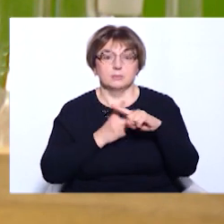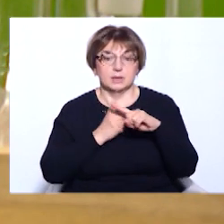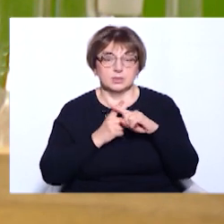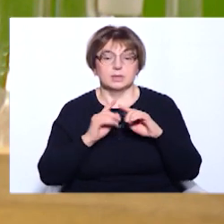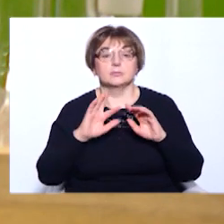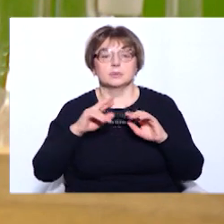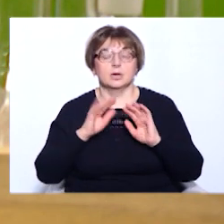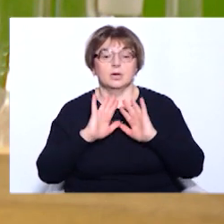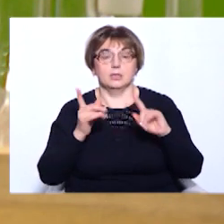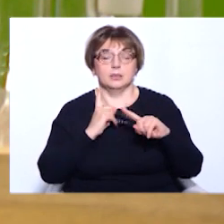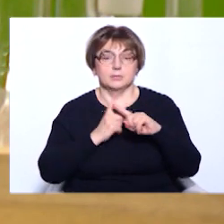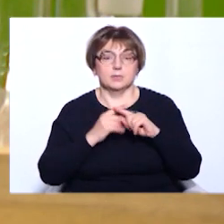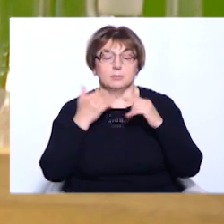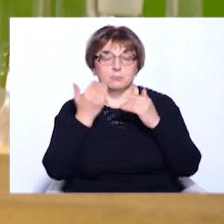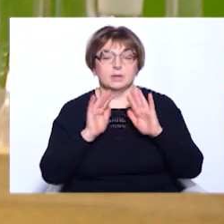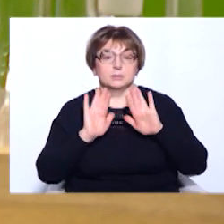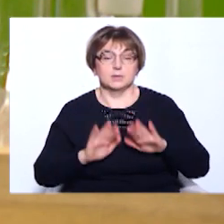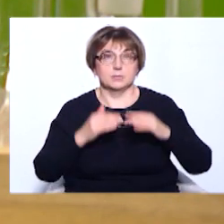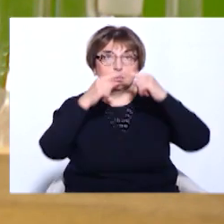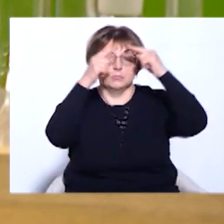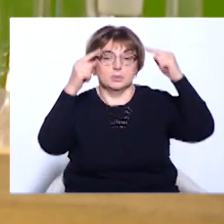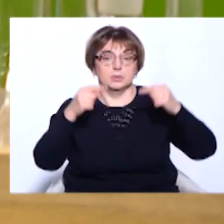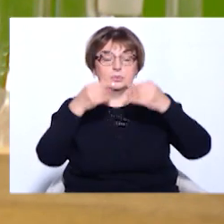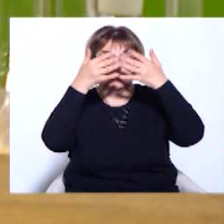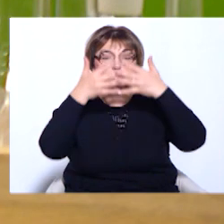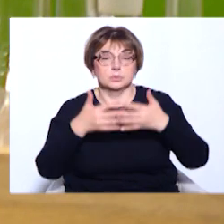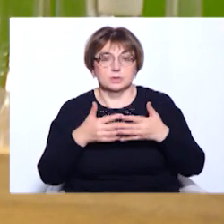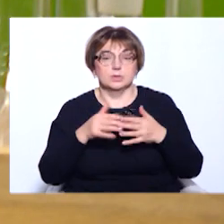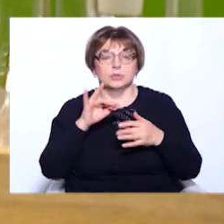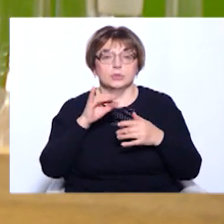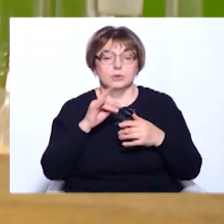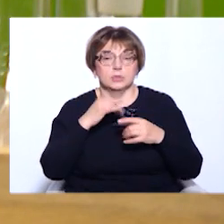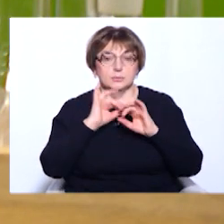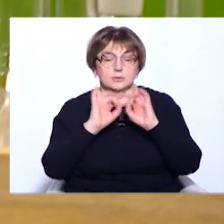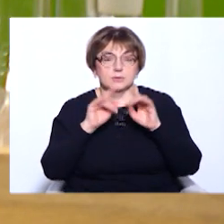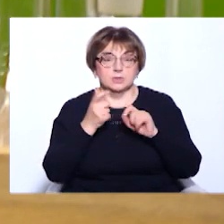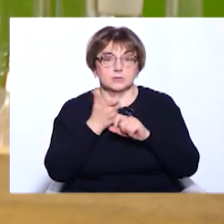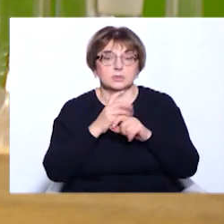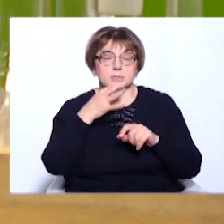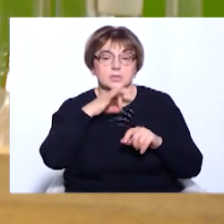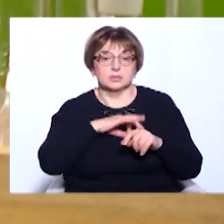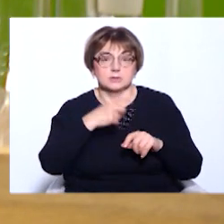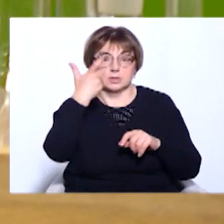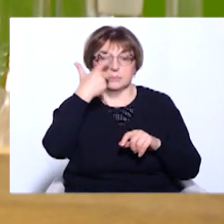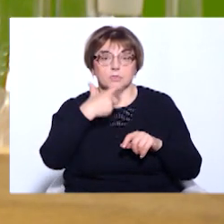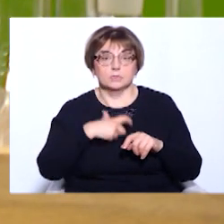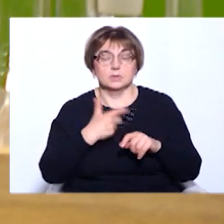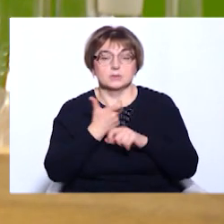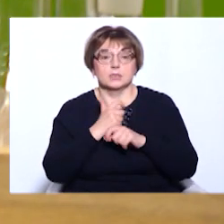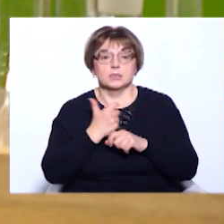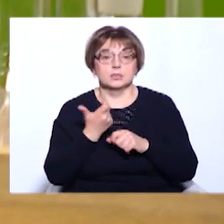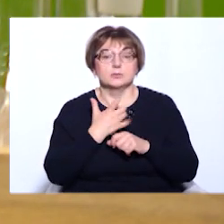არამეტალებს, მათ მდებარეობას პერიოდულ სისტემაში, იონებზე ვისაუბროთ, რომლებიც ძალიან სასარგებლოა და ძალიან დიდ